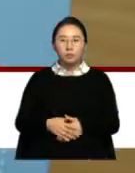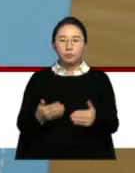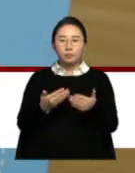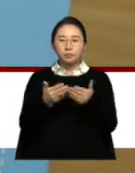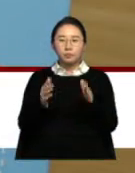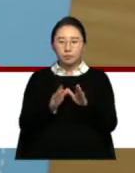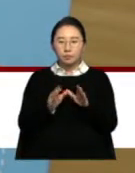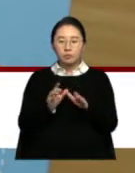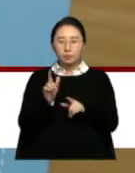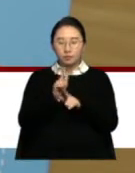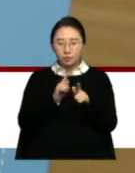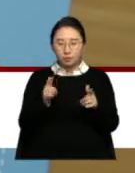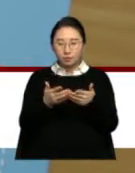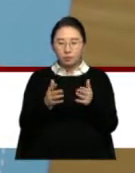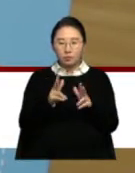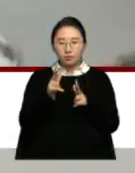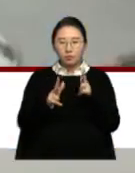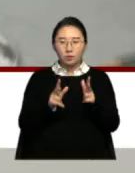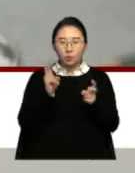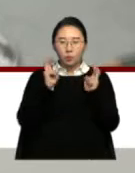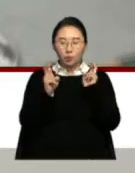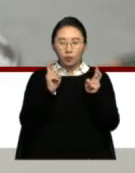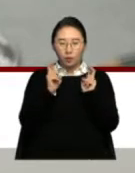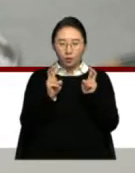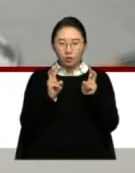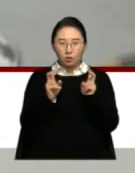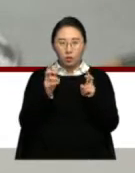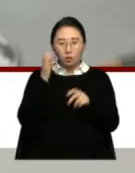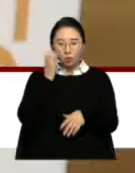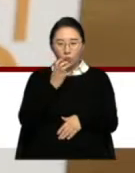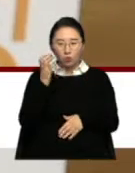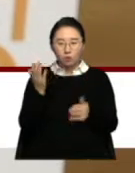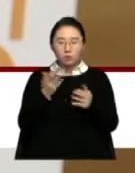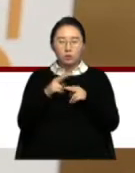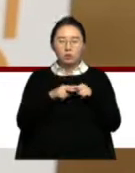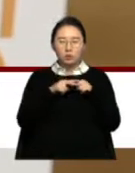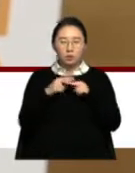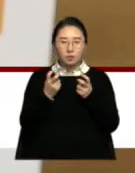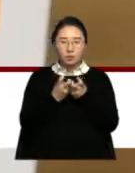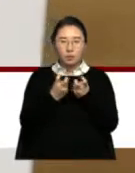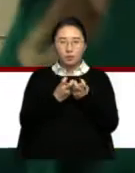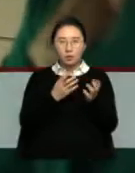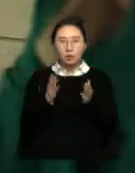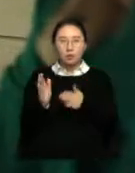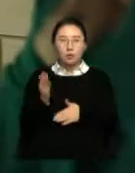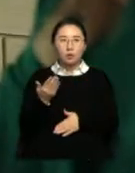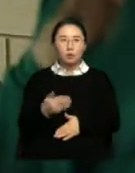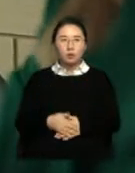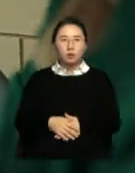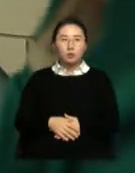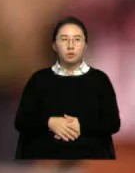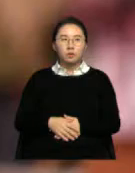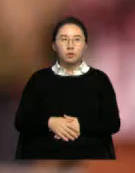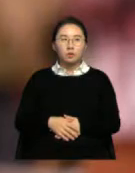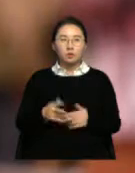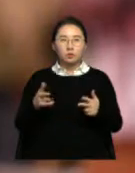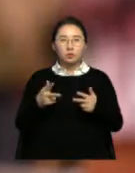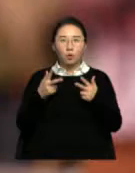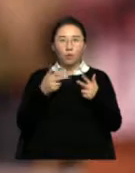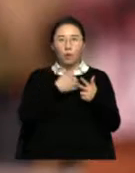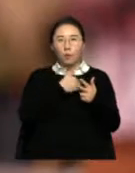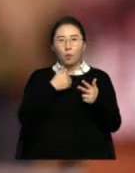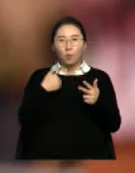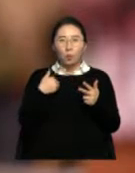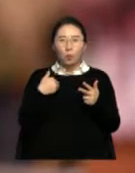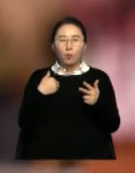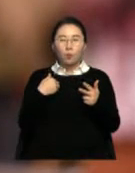마을과 비영리 단체, 사회적 기업 등과 연계한 사회공헌 일자리가 최근 대안으로 주목을 받고 있습니다. 자원봉사도 충분히 할